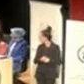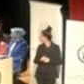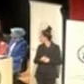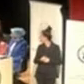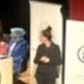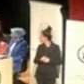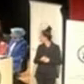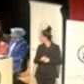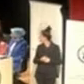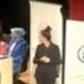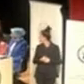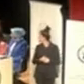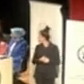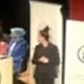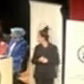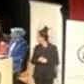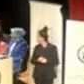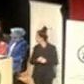Buyurun. Tamam, teşekkürler.